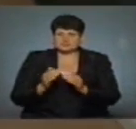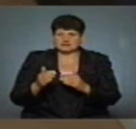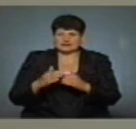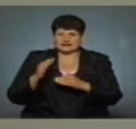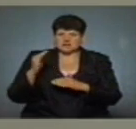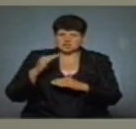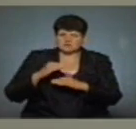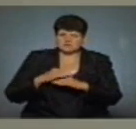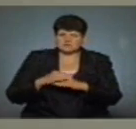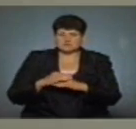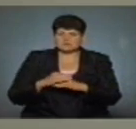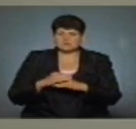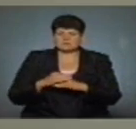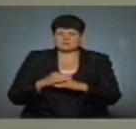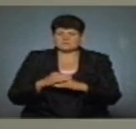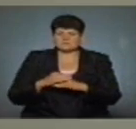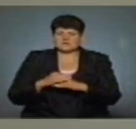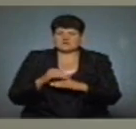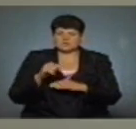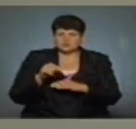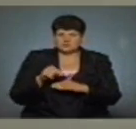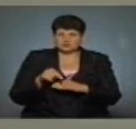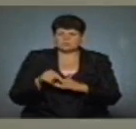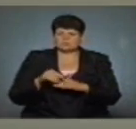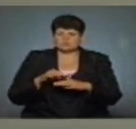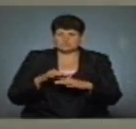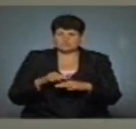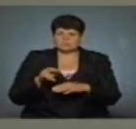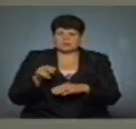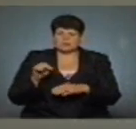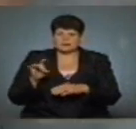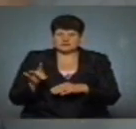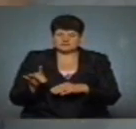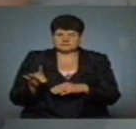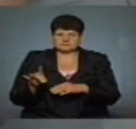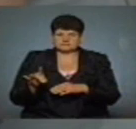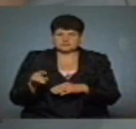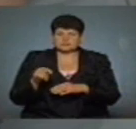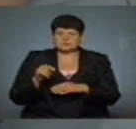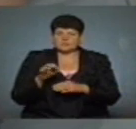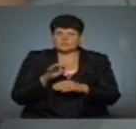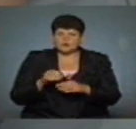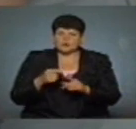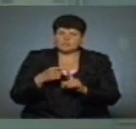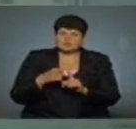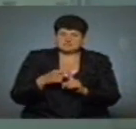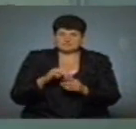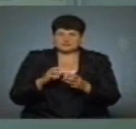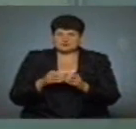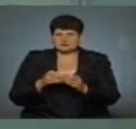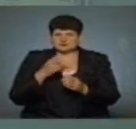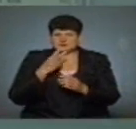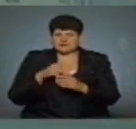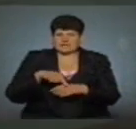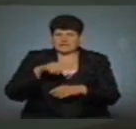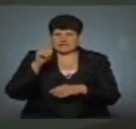кришка, закривається планшет і тут, власне, відбувається ПЛР-реакція. Про позитивний результат свідчить ось така